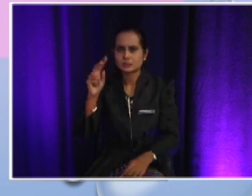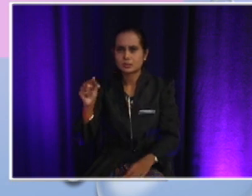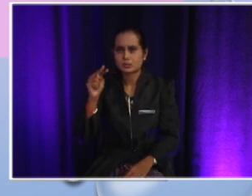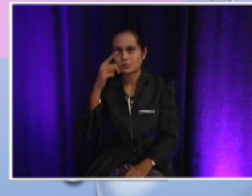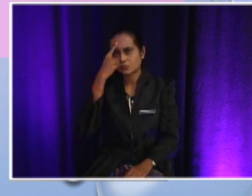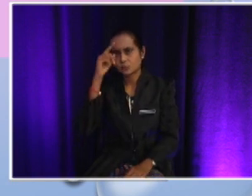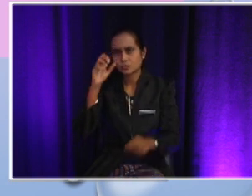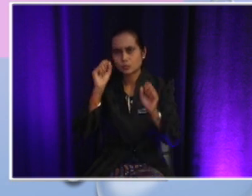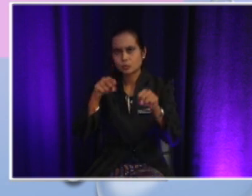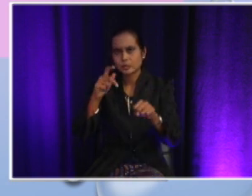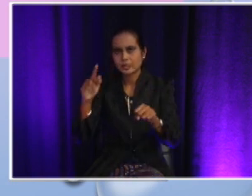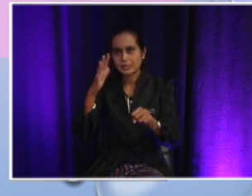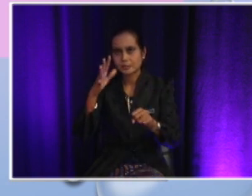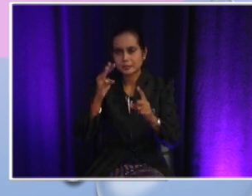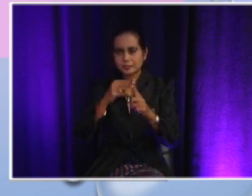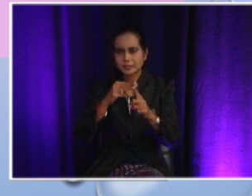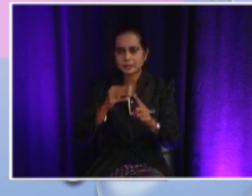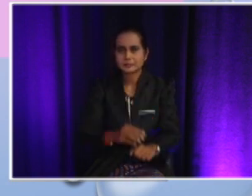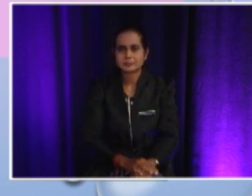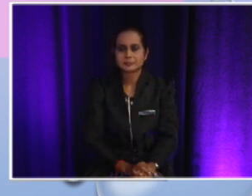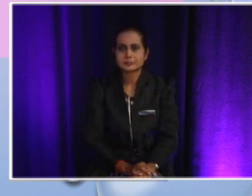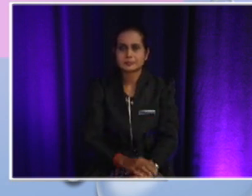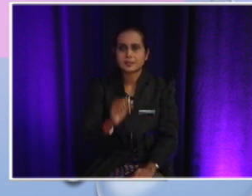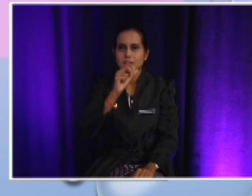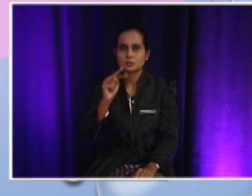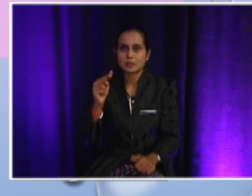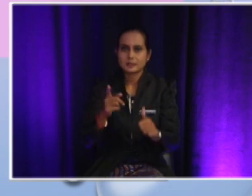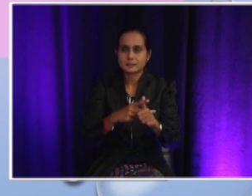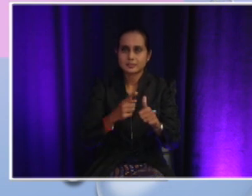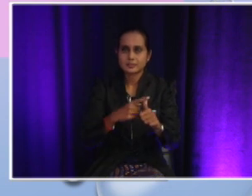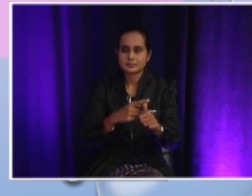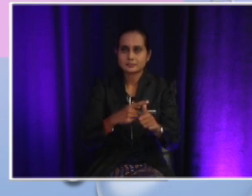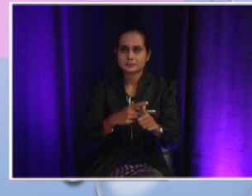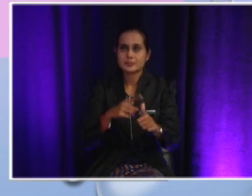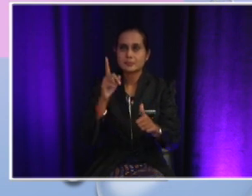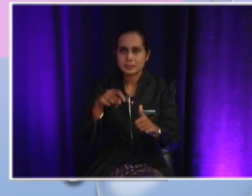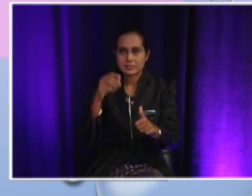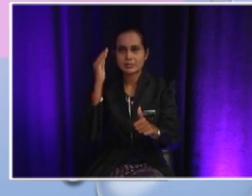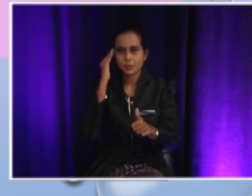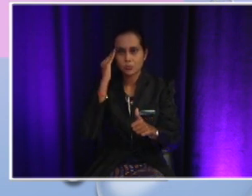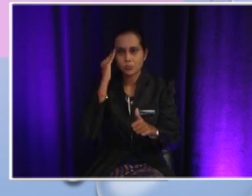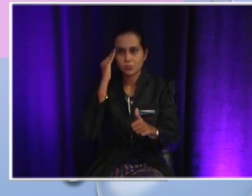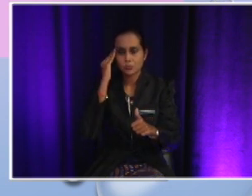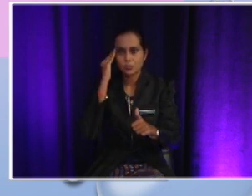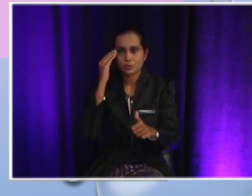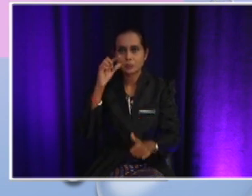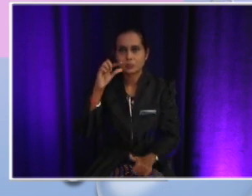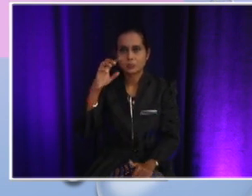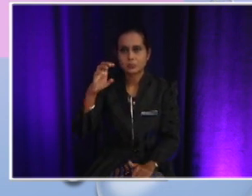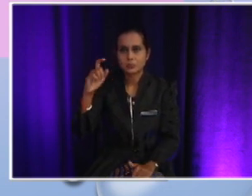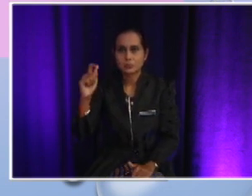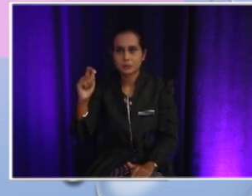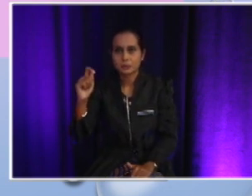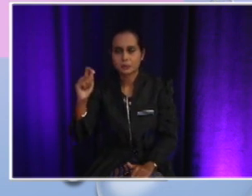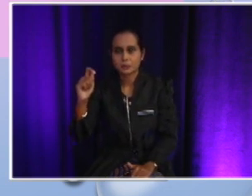tu 15 markah. Okey, kat sini soalan kat sini, okey, yang pertama memanglah kita kena ketahui gate. Bila gate, kita